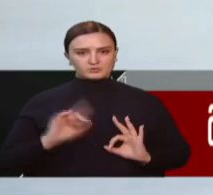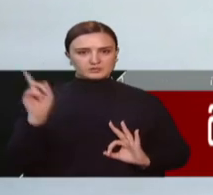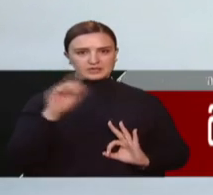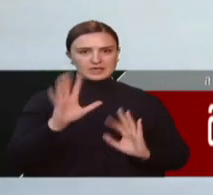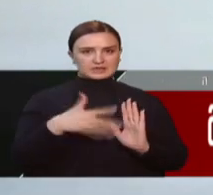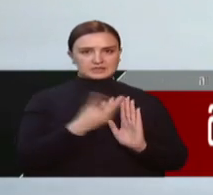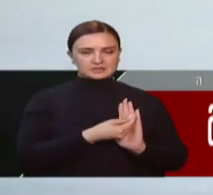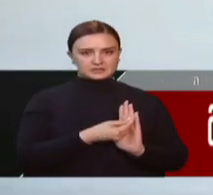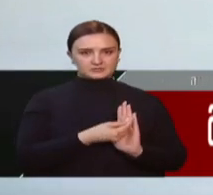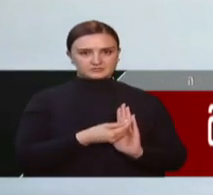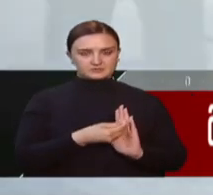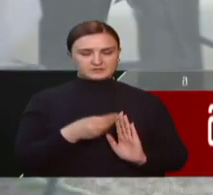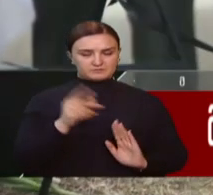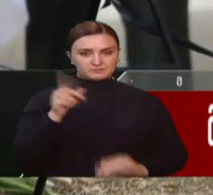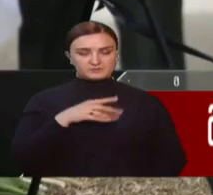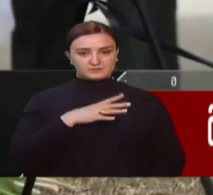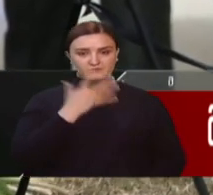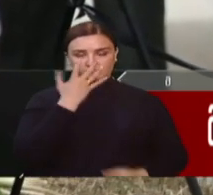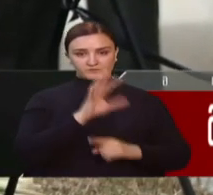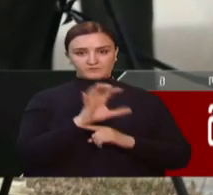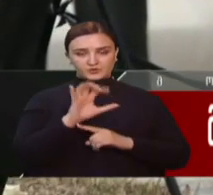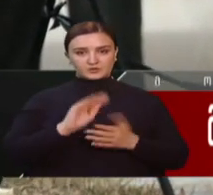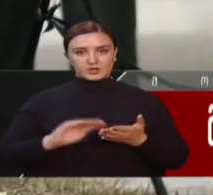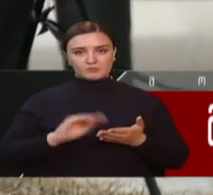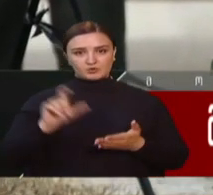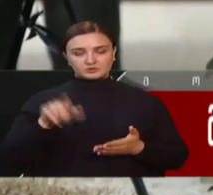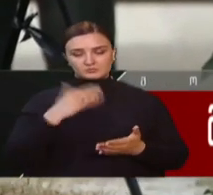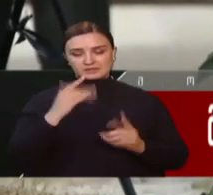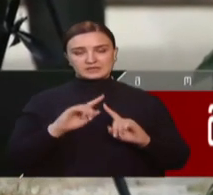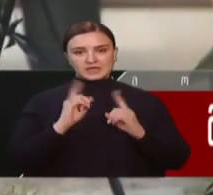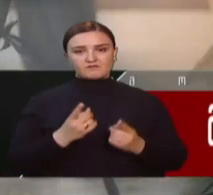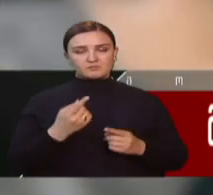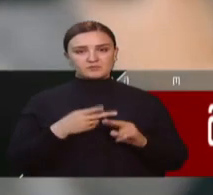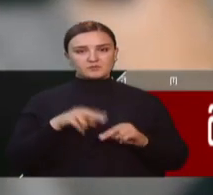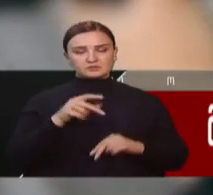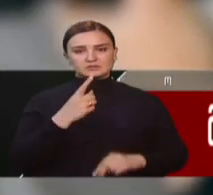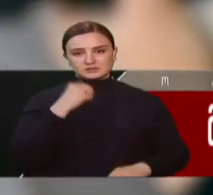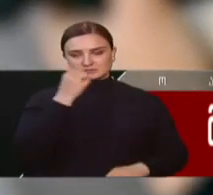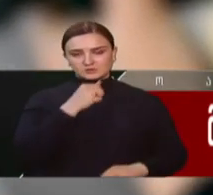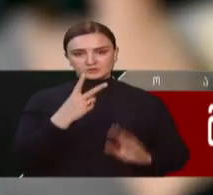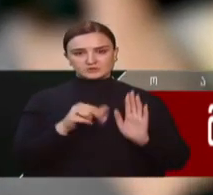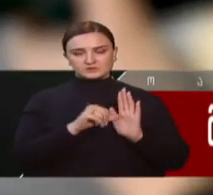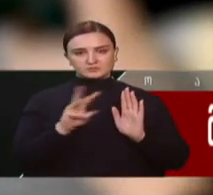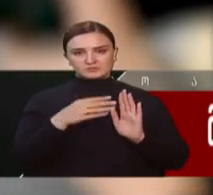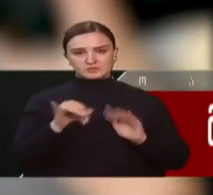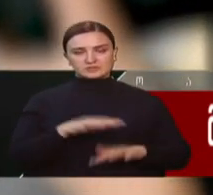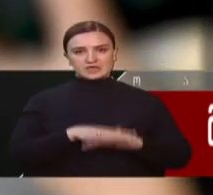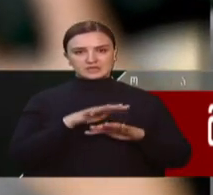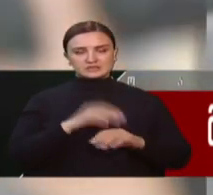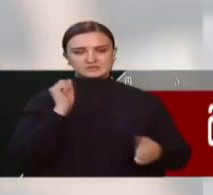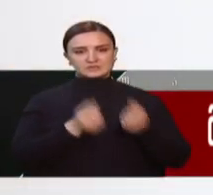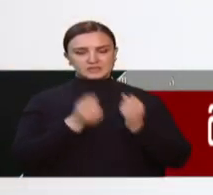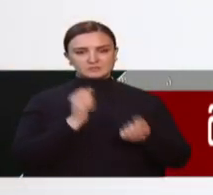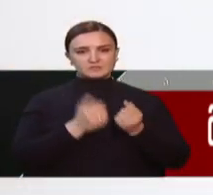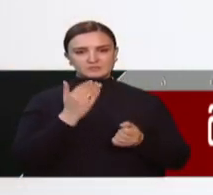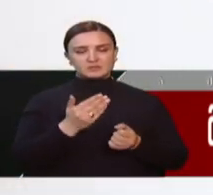kompensatsiis gadaxtas daekisra. Როგორც ფოტორეპორტიორები ამბობდნენ, მათი დაკავების მოტივაცია 2011 წლის 26 მაისის აქციის დარბევის